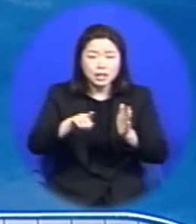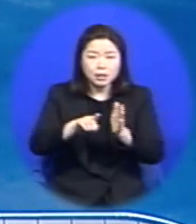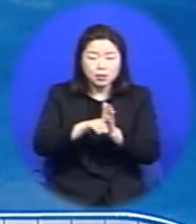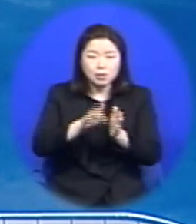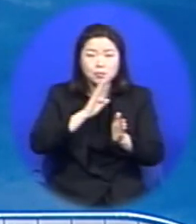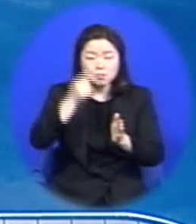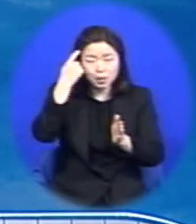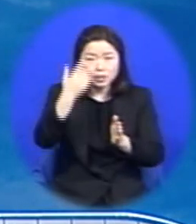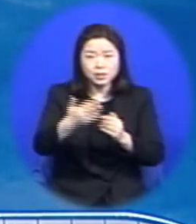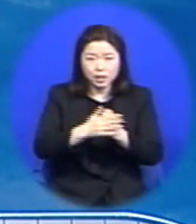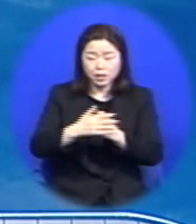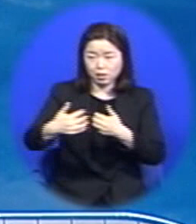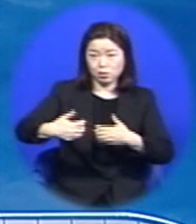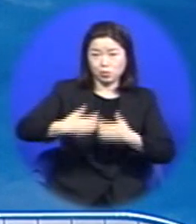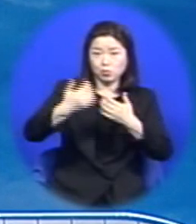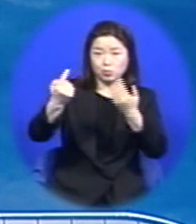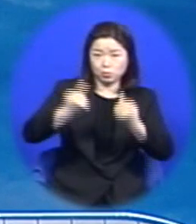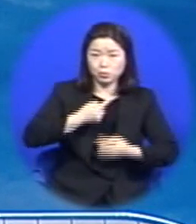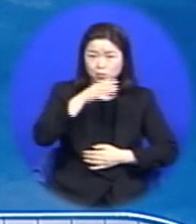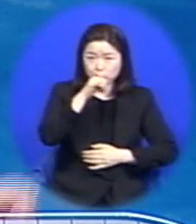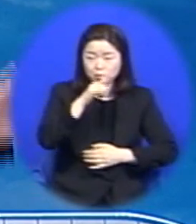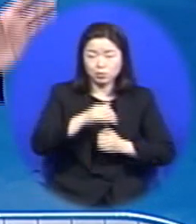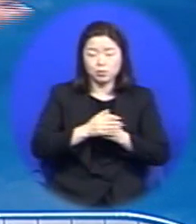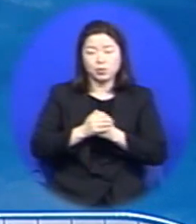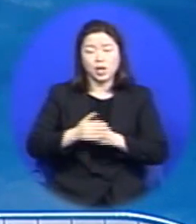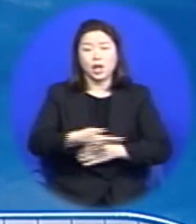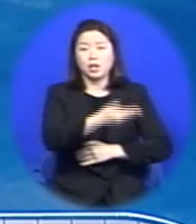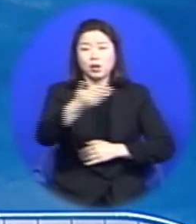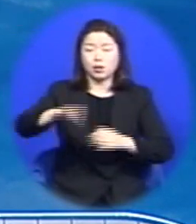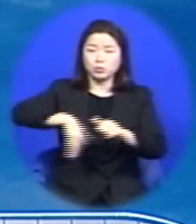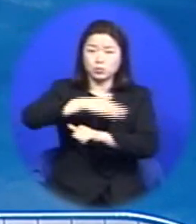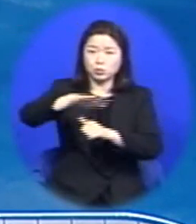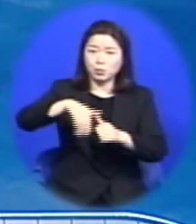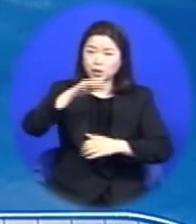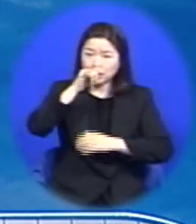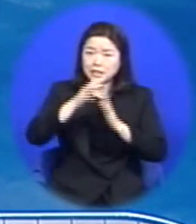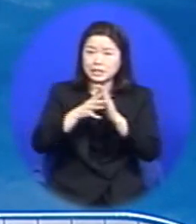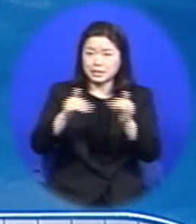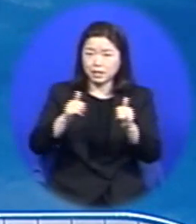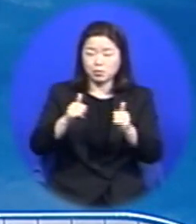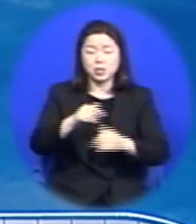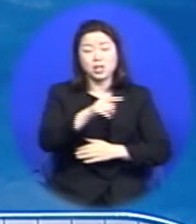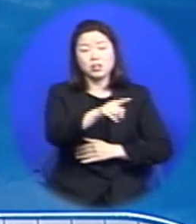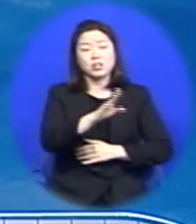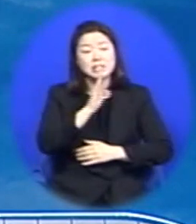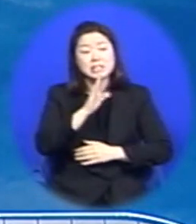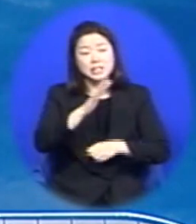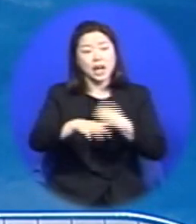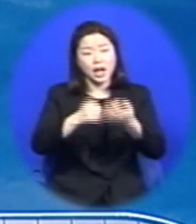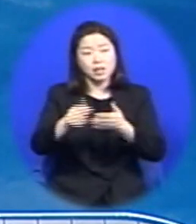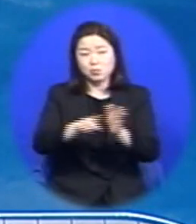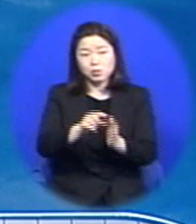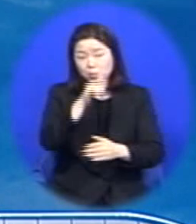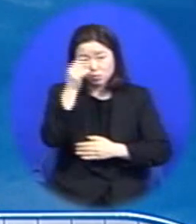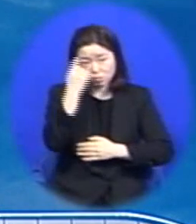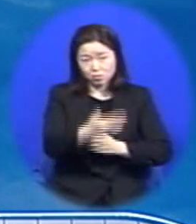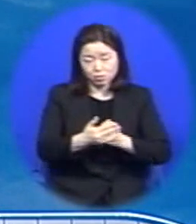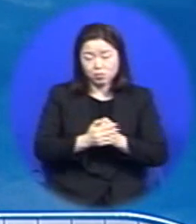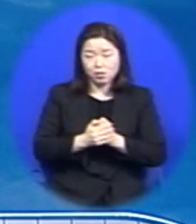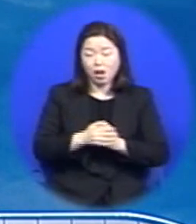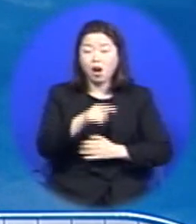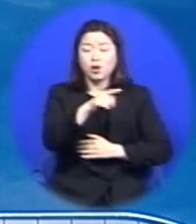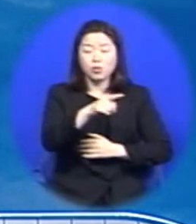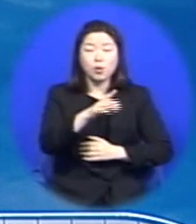도전을 받고 있지 않습니까? 여러분 주변에 있는 사람들이 너가 진짜 하나님을 믿느냐? 너가